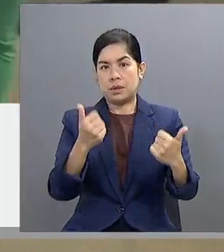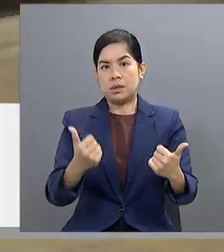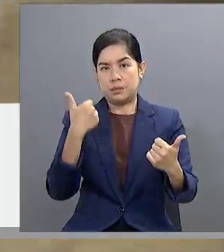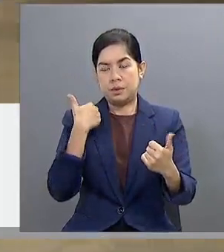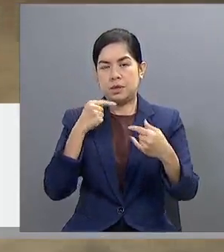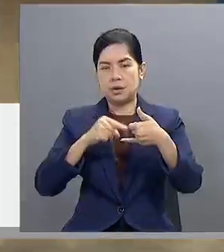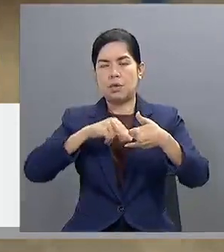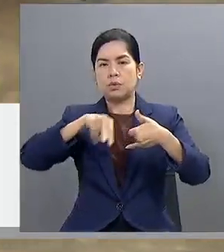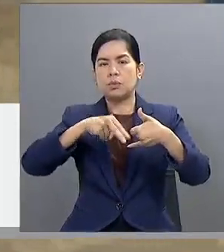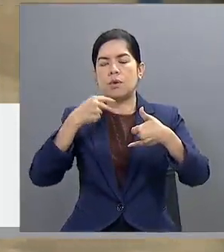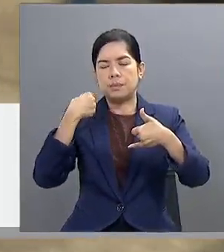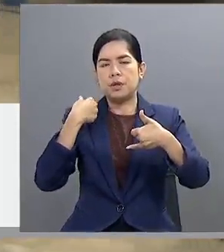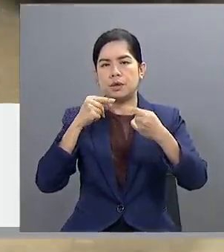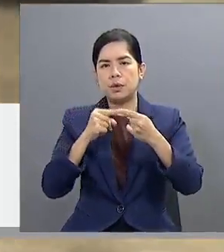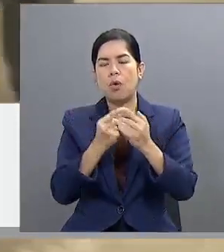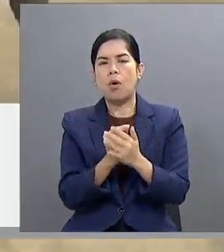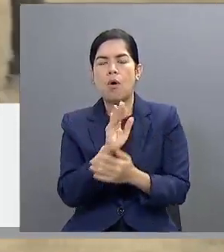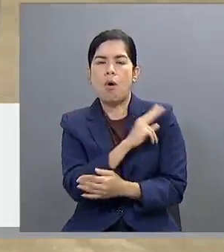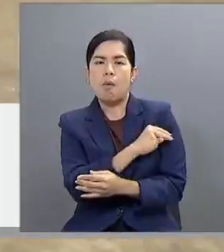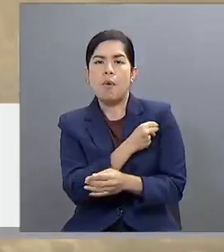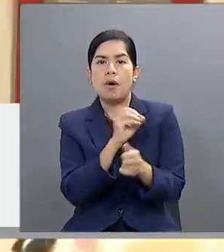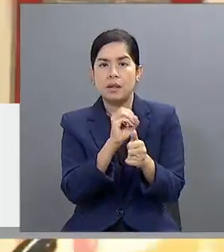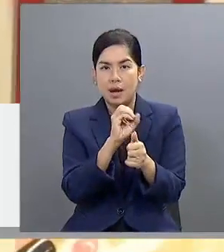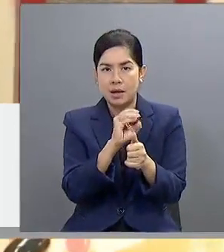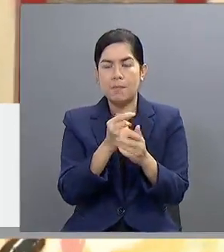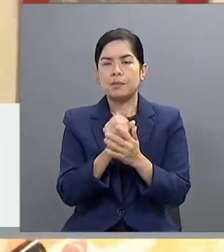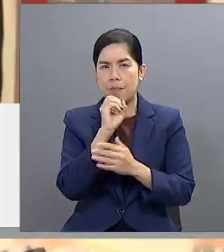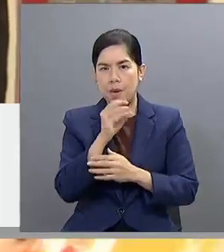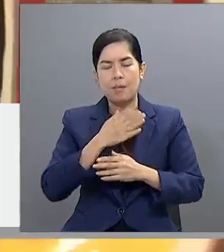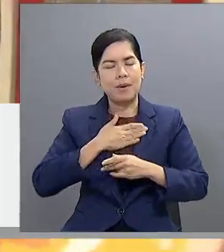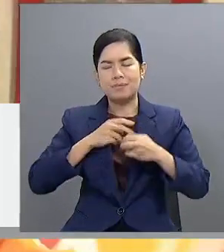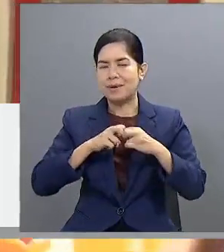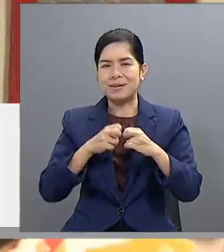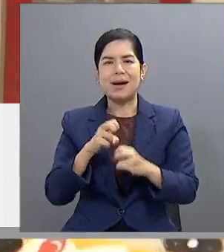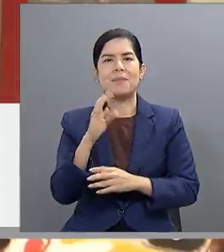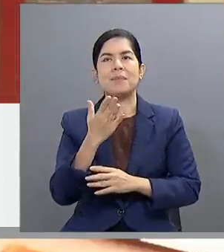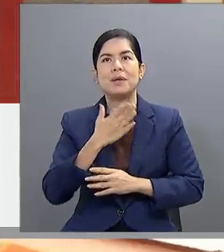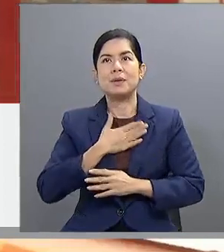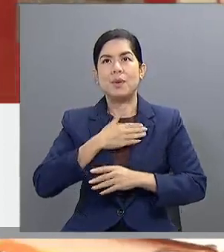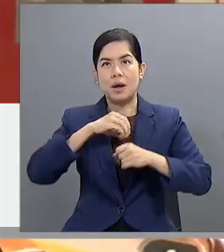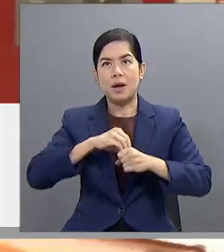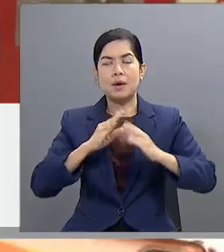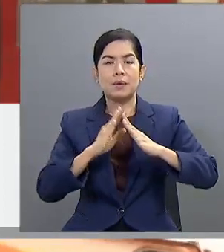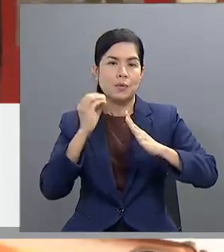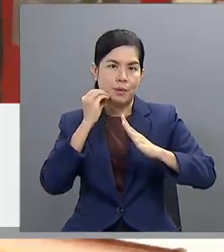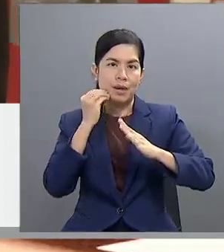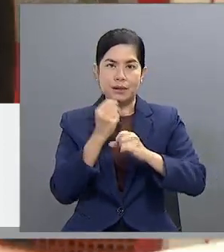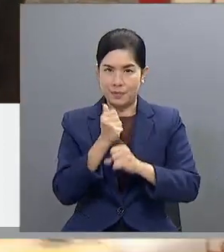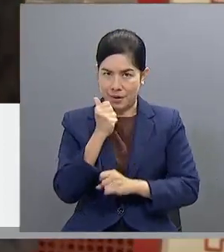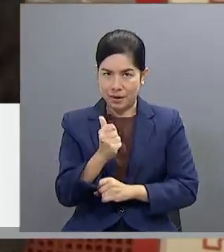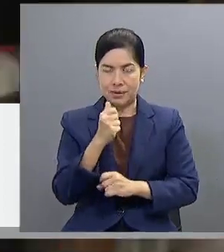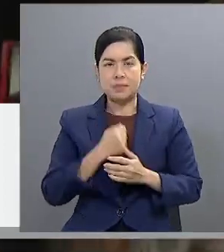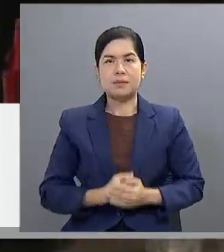คำแนะนำของแพทย์ยืนยันว่าไม่กระทบกับการทำงานพร้อมทำงานแบบ work from homeและนอกจาก